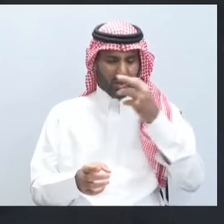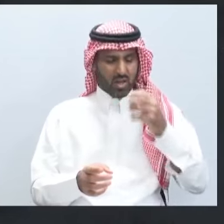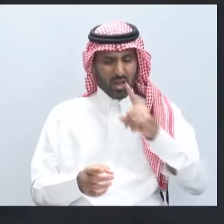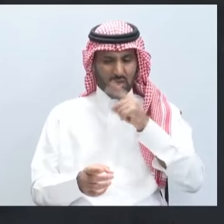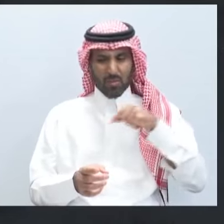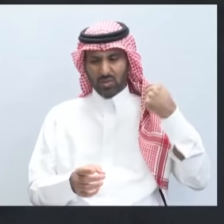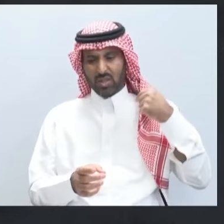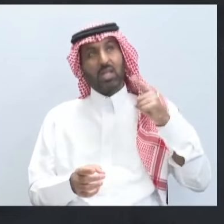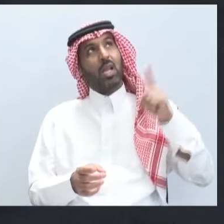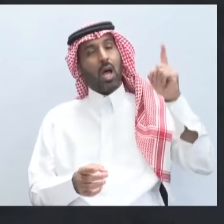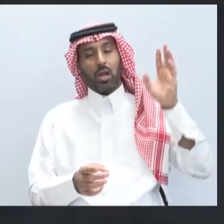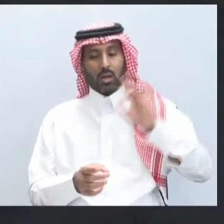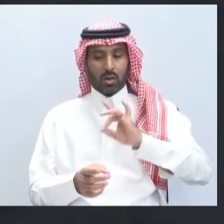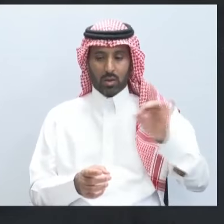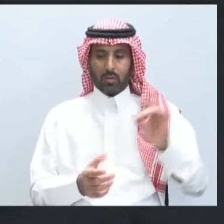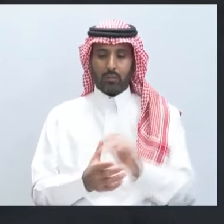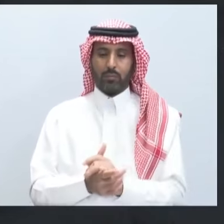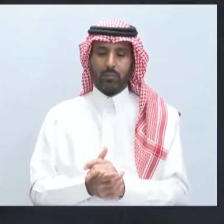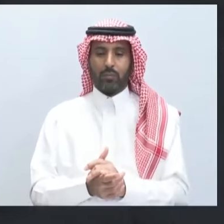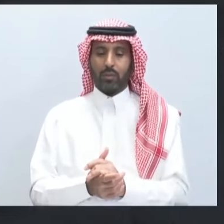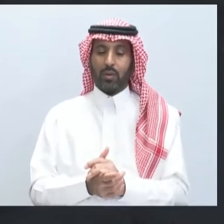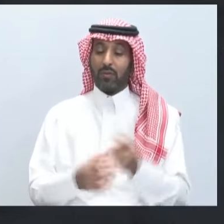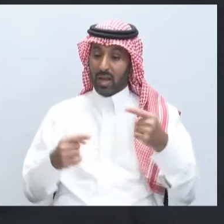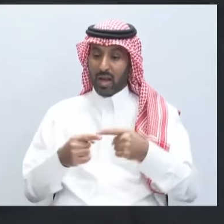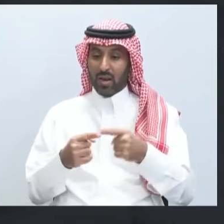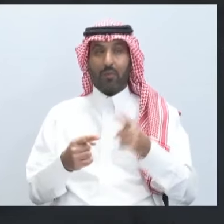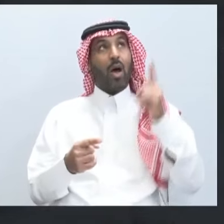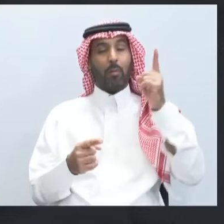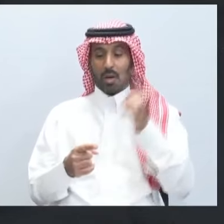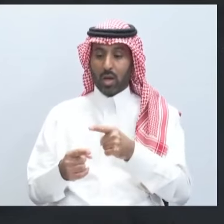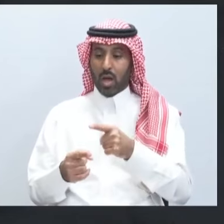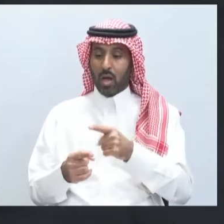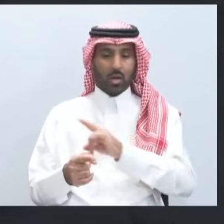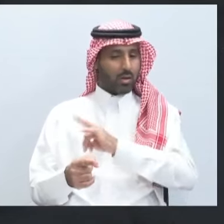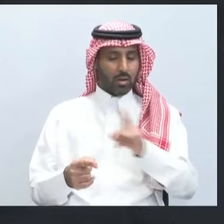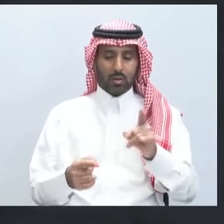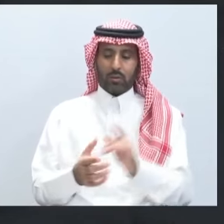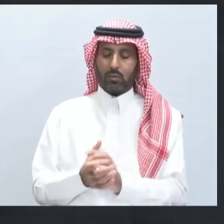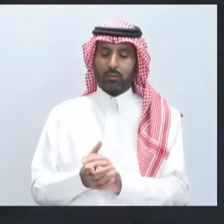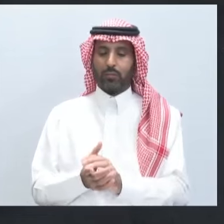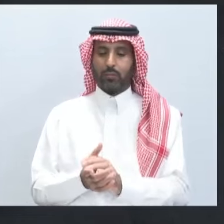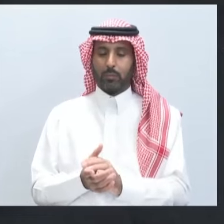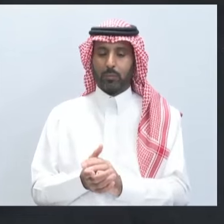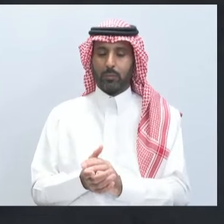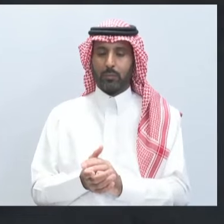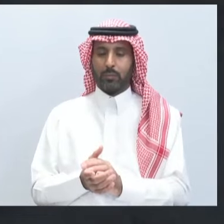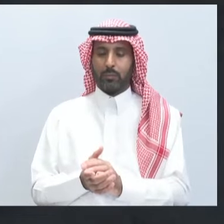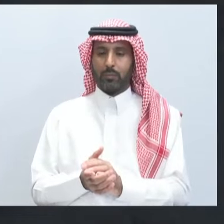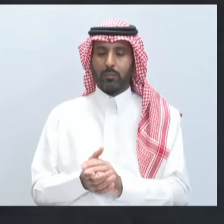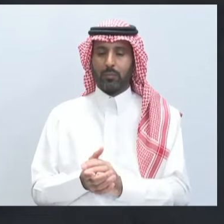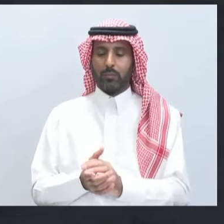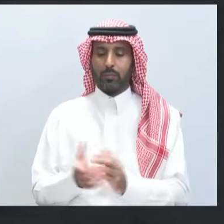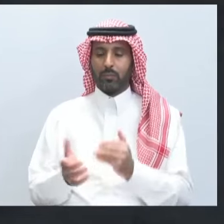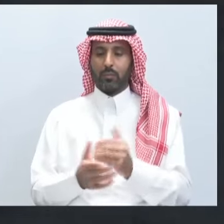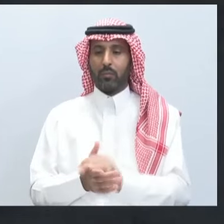يفعل امره فلهذا ان خالف قول والديك الذين امر امر الانسان بالاحسان